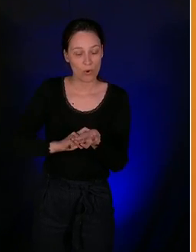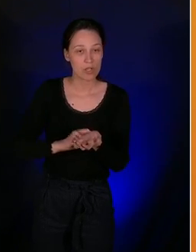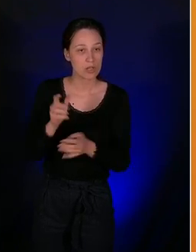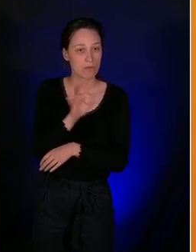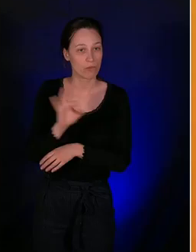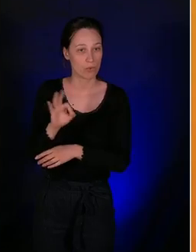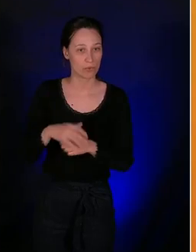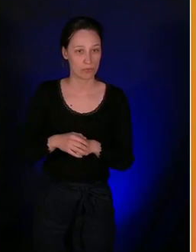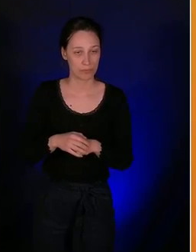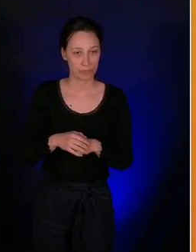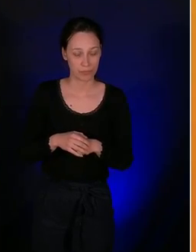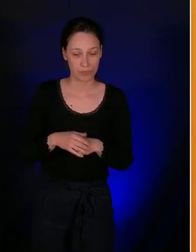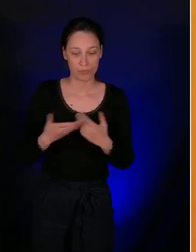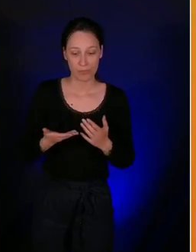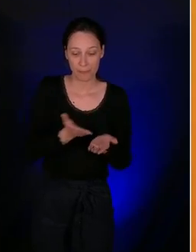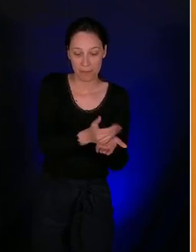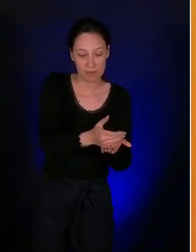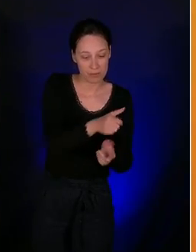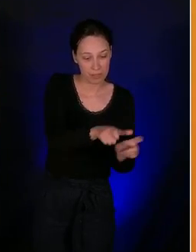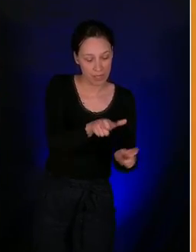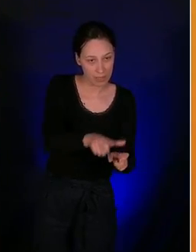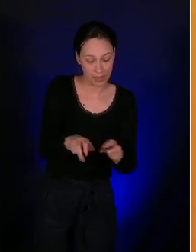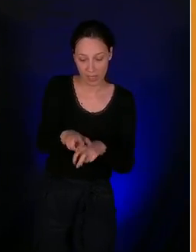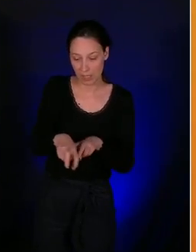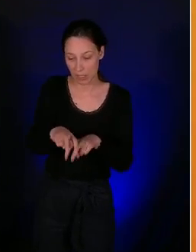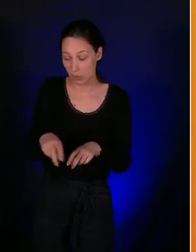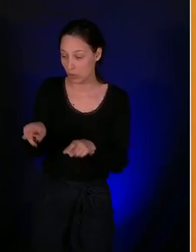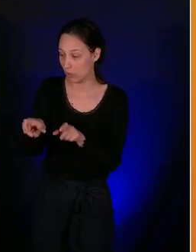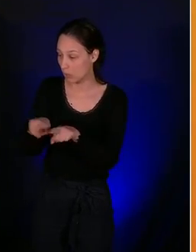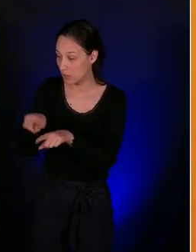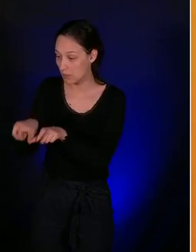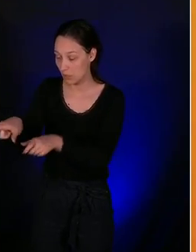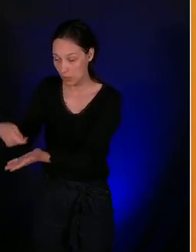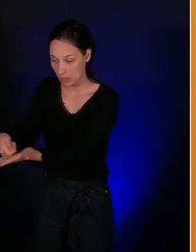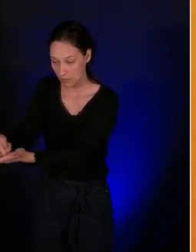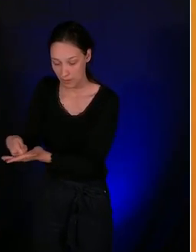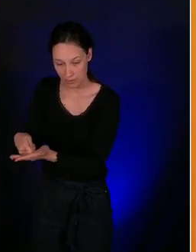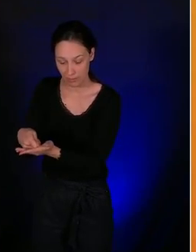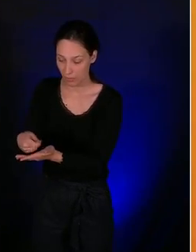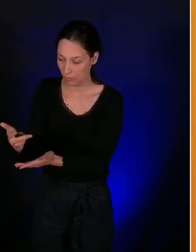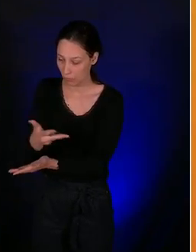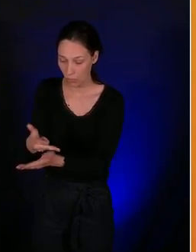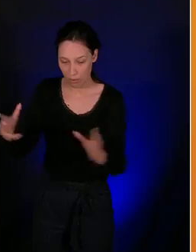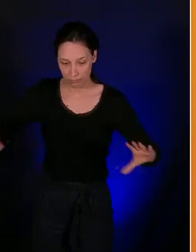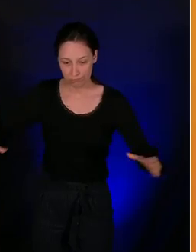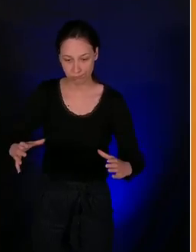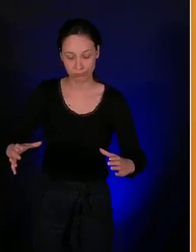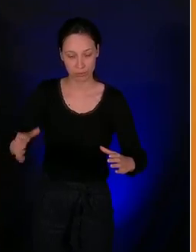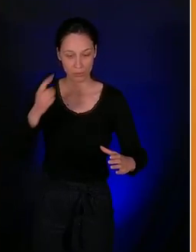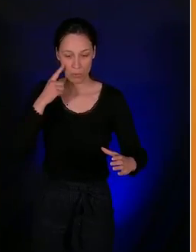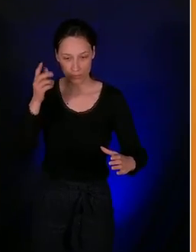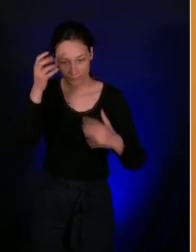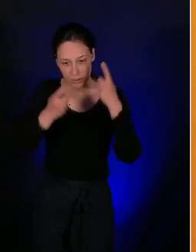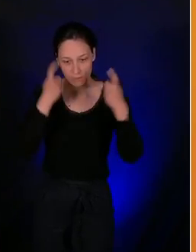salariés, les agriculteurs et les consommateurs doivent être partie prenante de l'élaboration et de la mise en œuvre